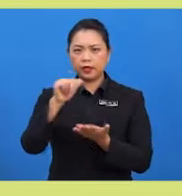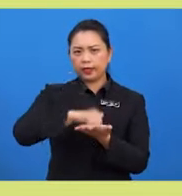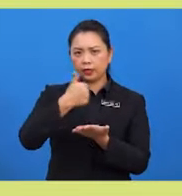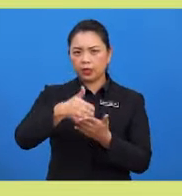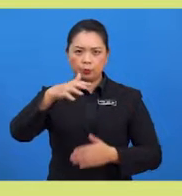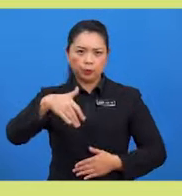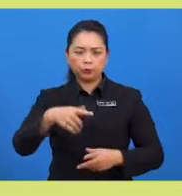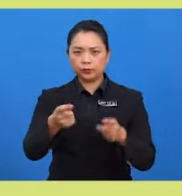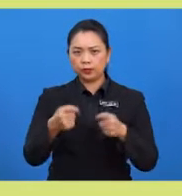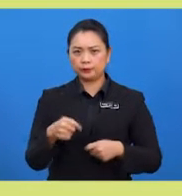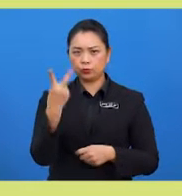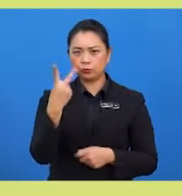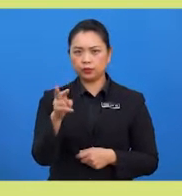terima